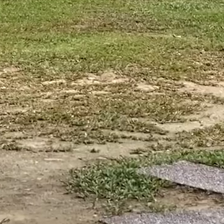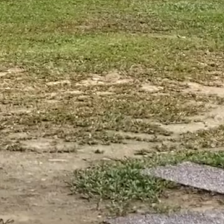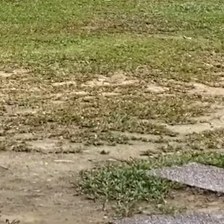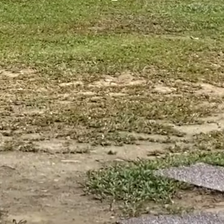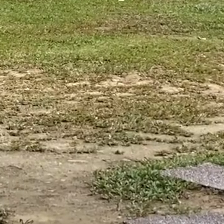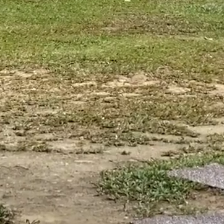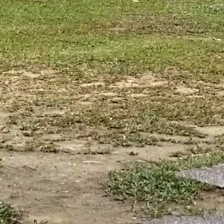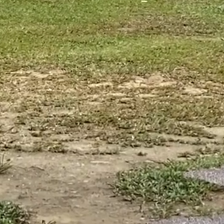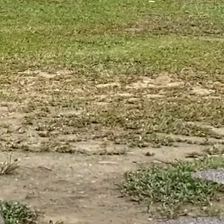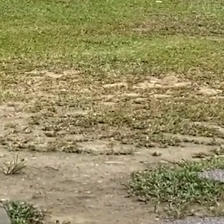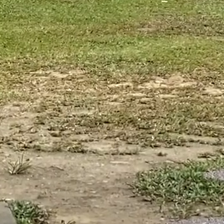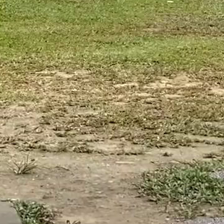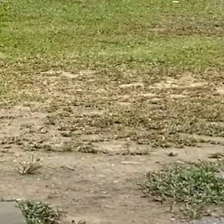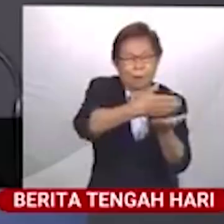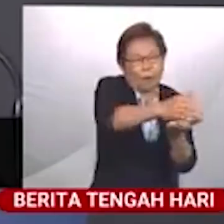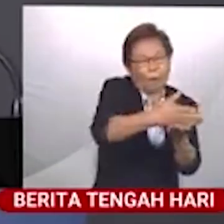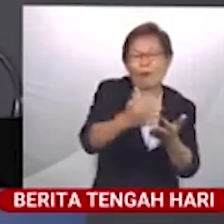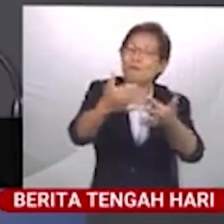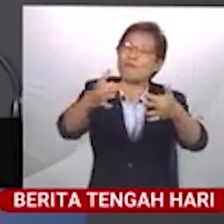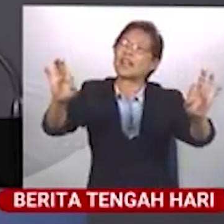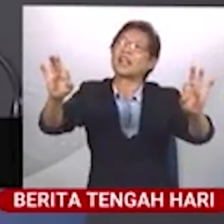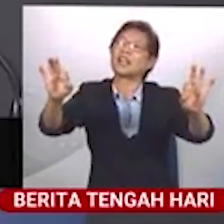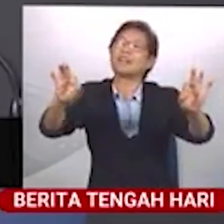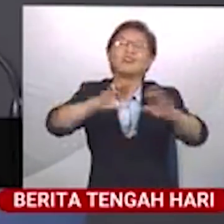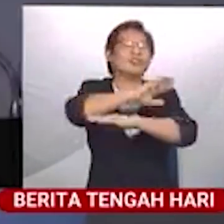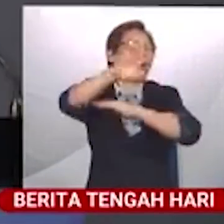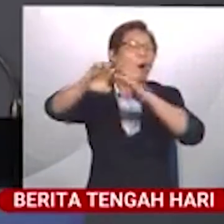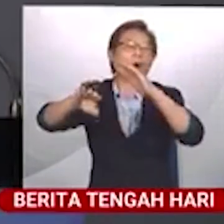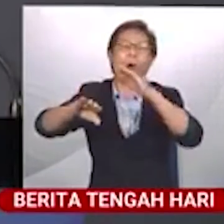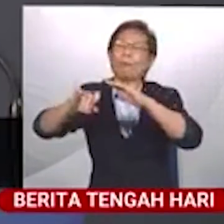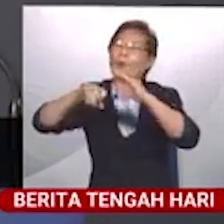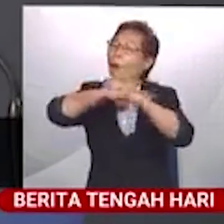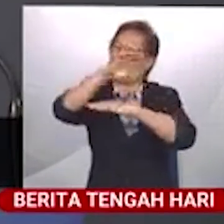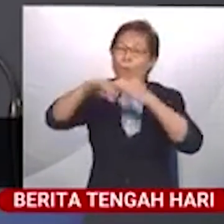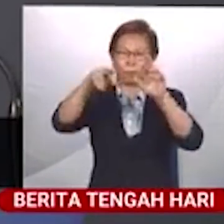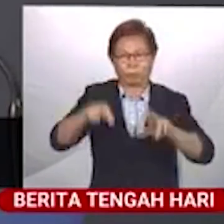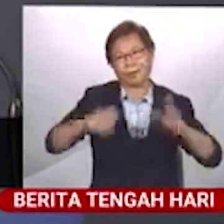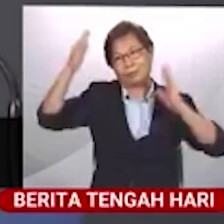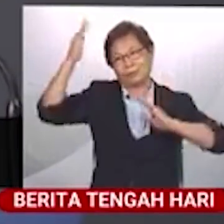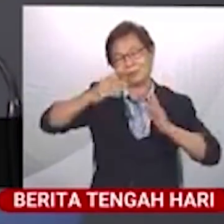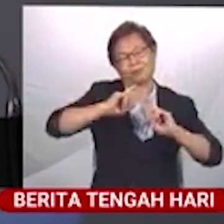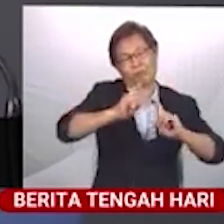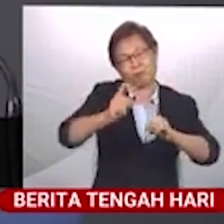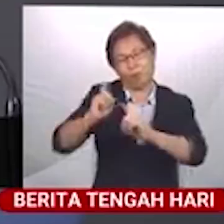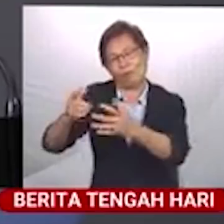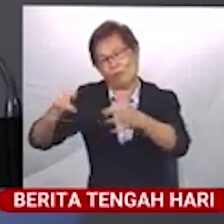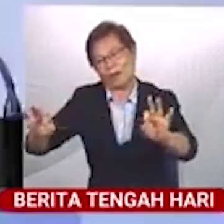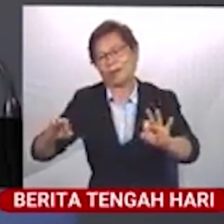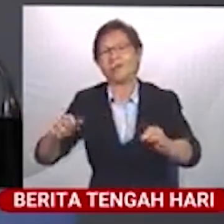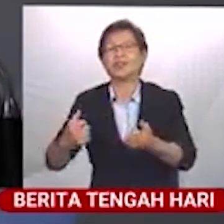akan agihkan secara percuma kepada seluruh rakyat Malaysia yang memerlukan. Itu adalah